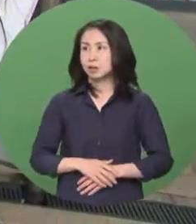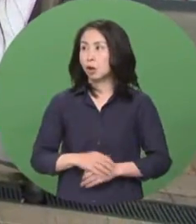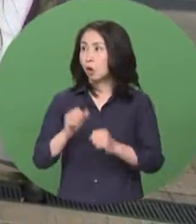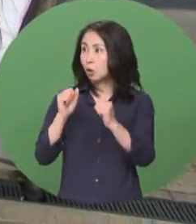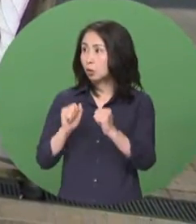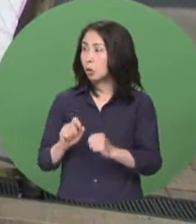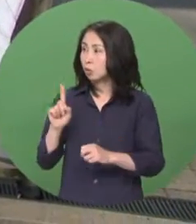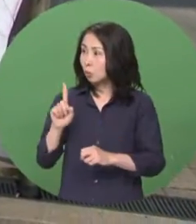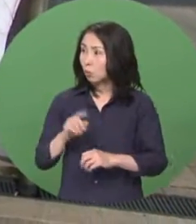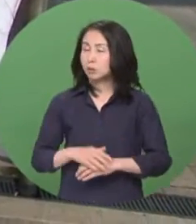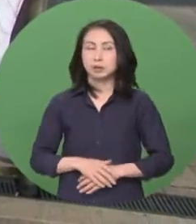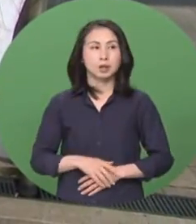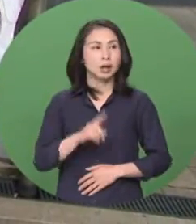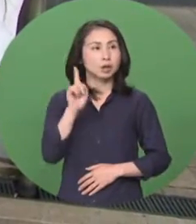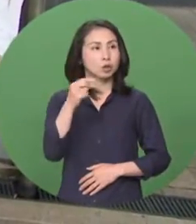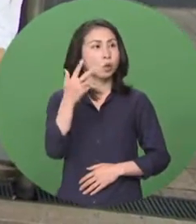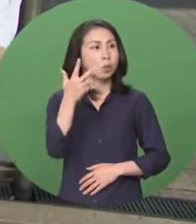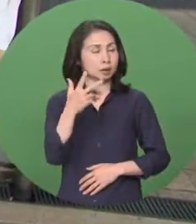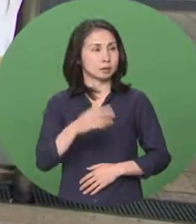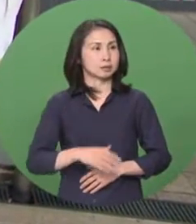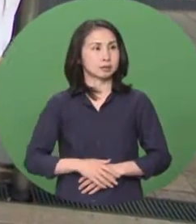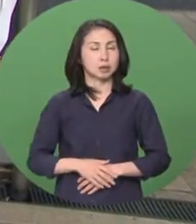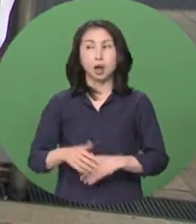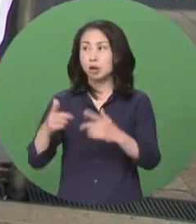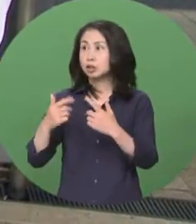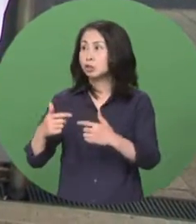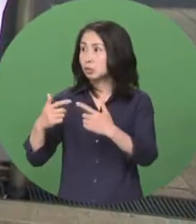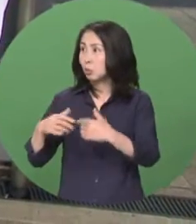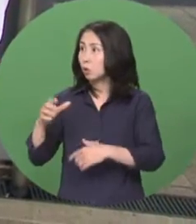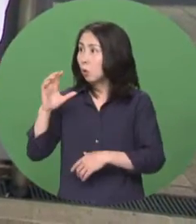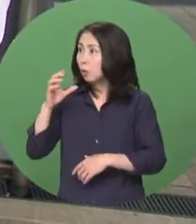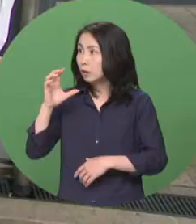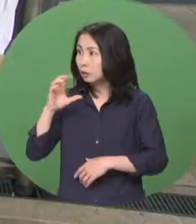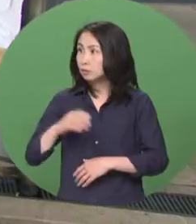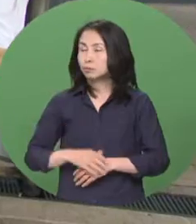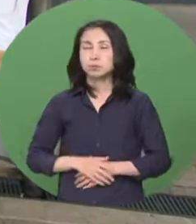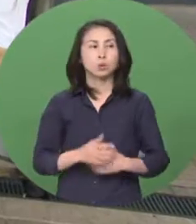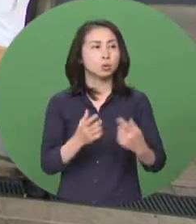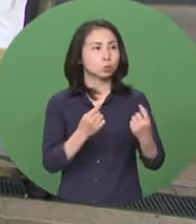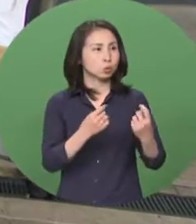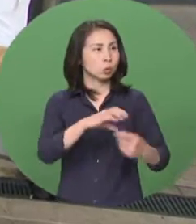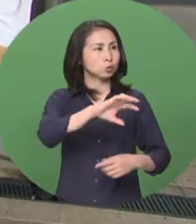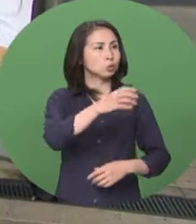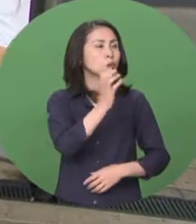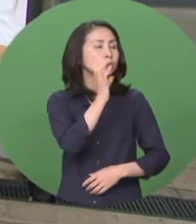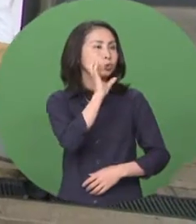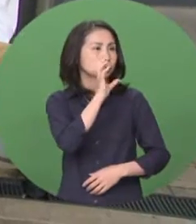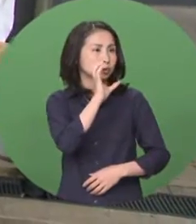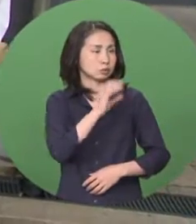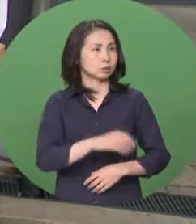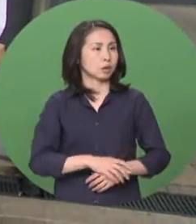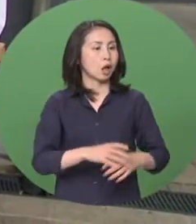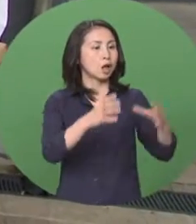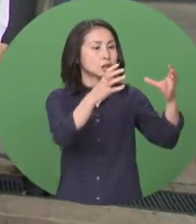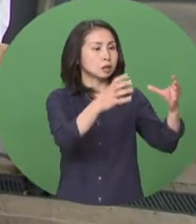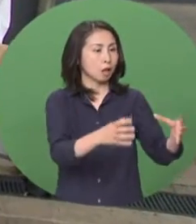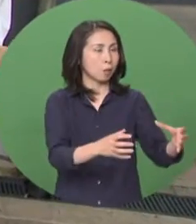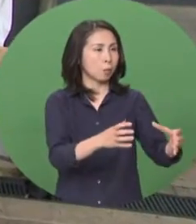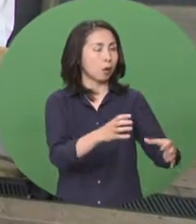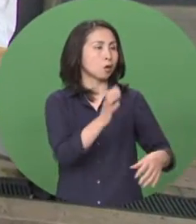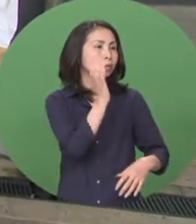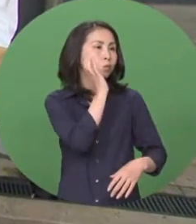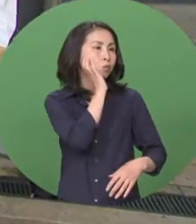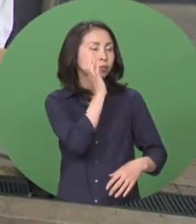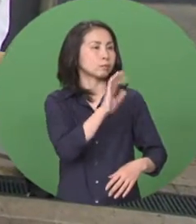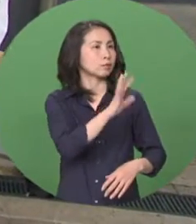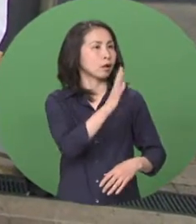まいはちなみに 生駒市。 普段から飲まれているお水。 そうですね、水道水ですね。はい、あんまりそんなサーバーとかお家に置い